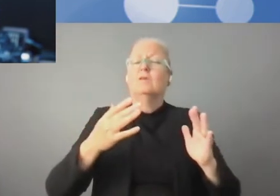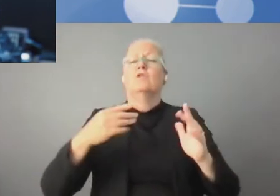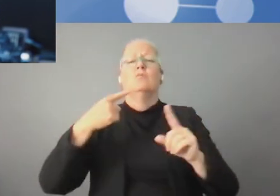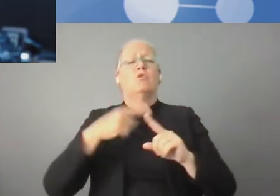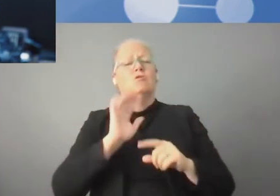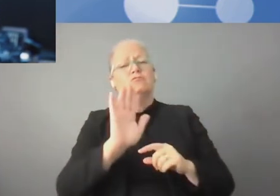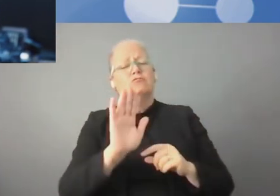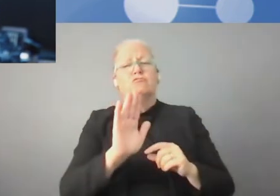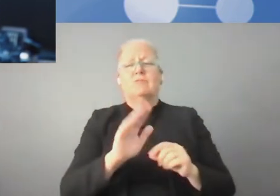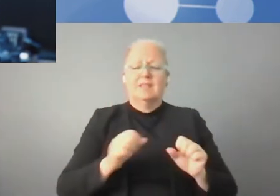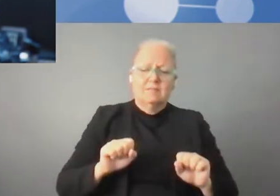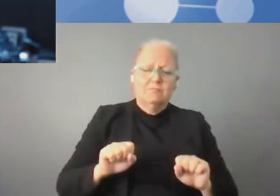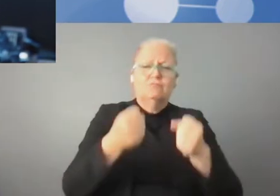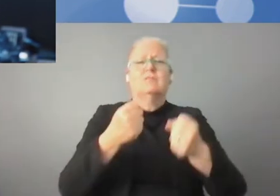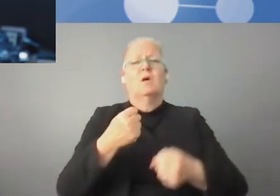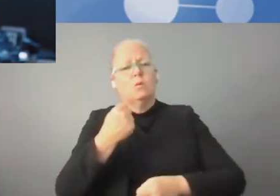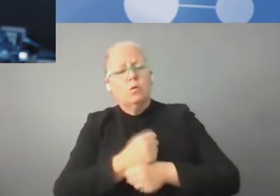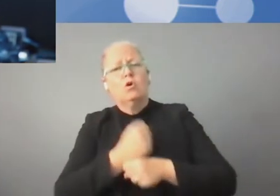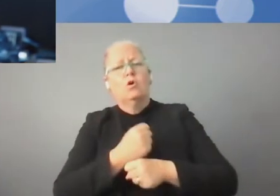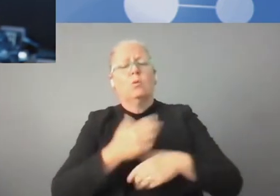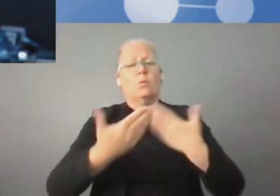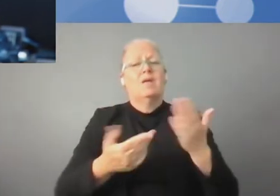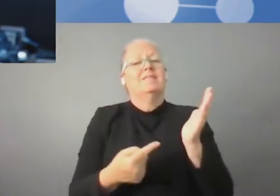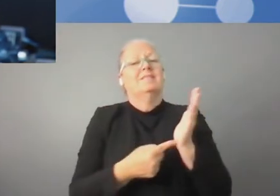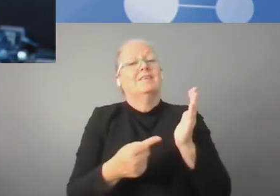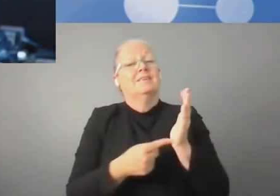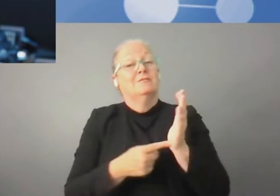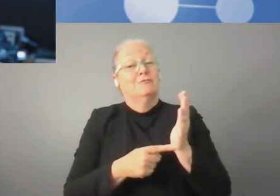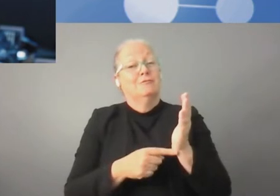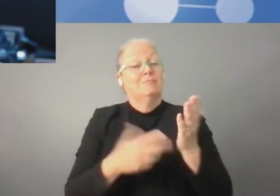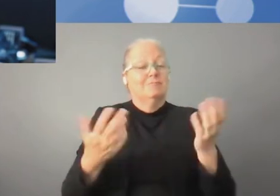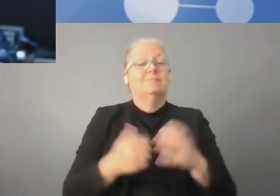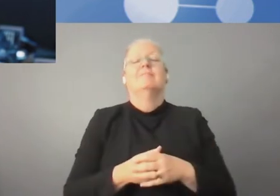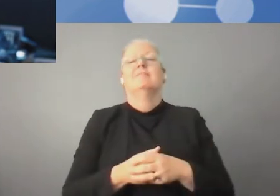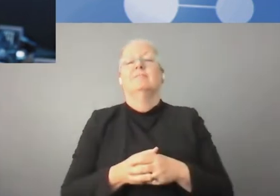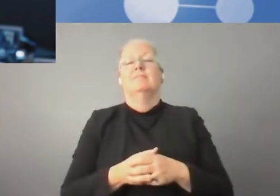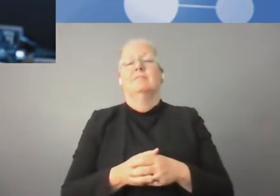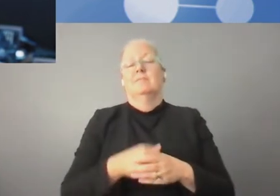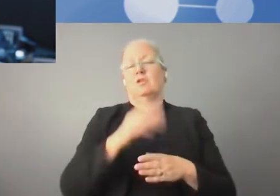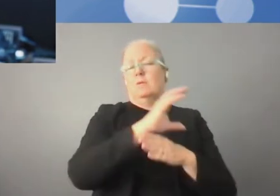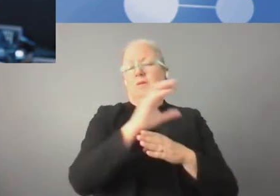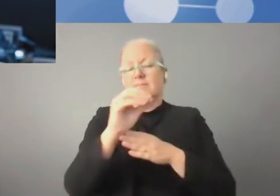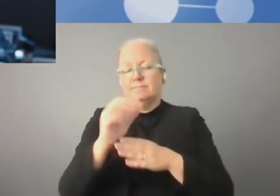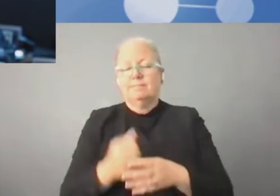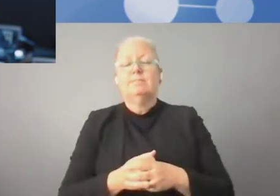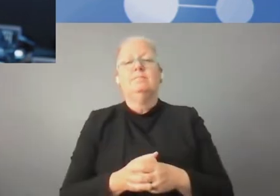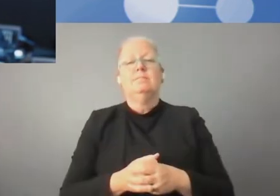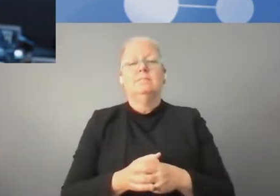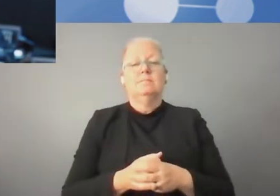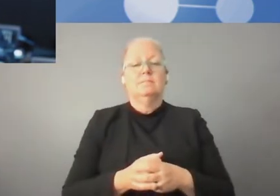和保密，这是非常重要的。我觉得我们必须要在国